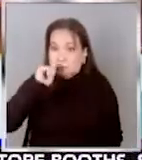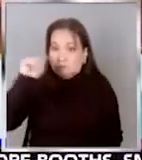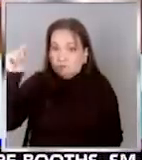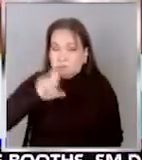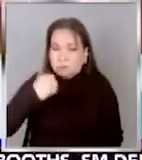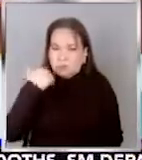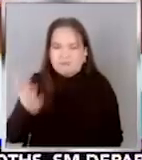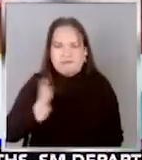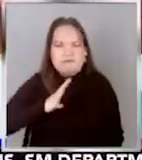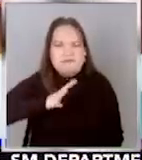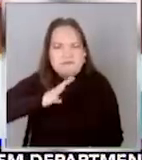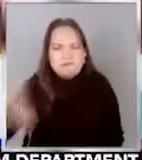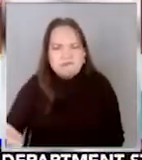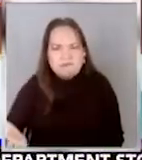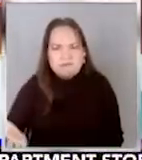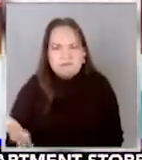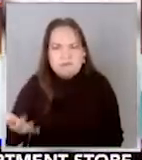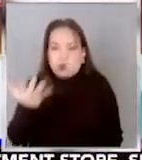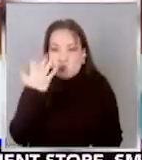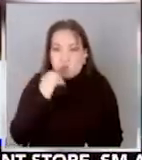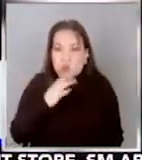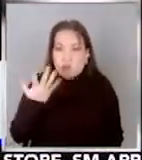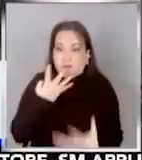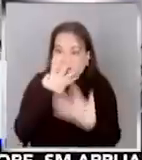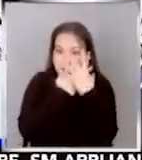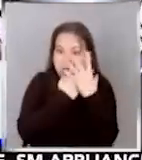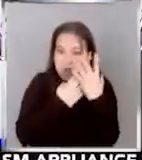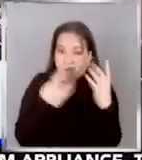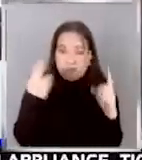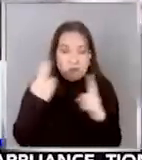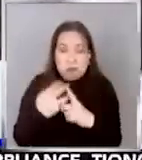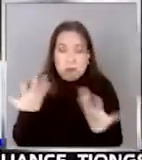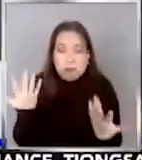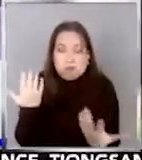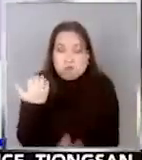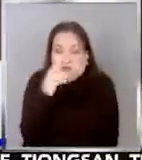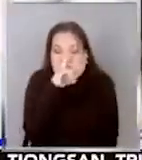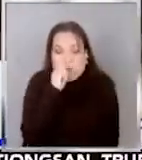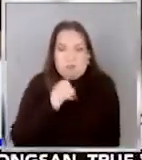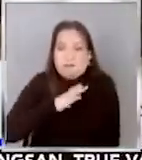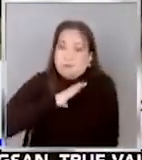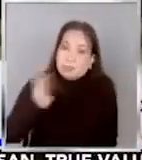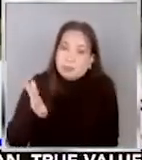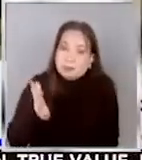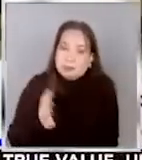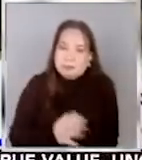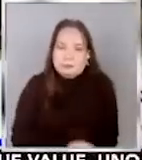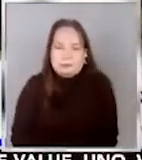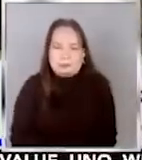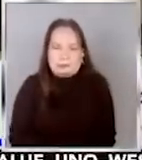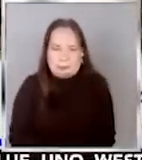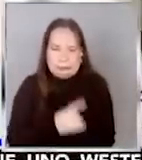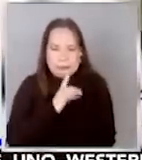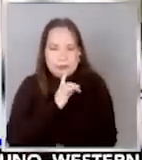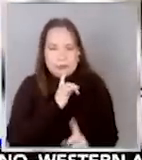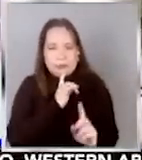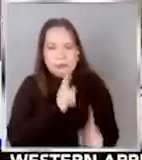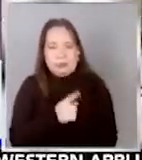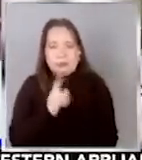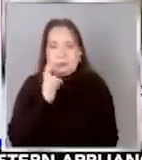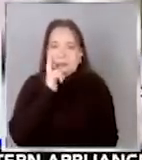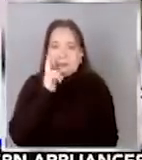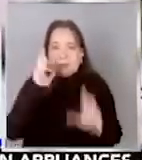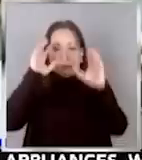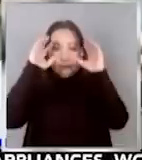and rot there until kingdom come. Bahagi yan ng tugon ni dating Pangulong Rodrigo Duterte matapos payagan